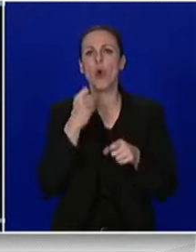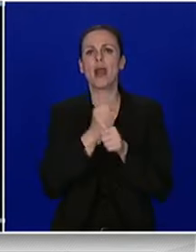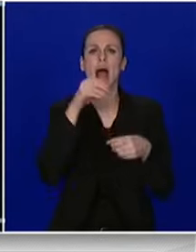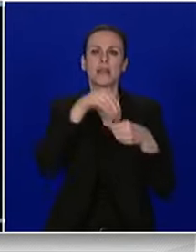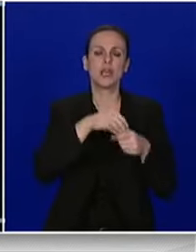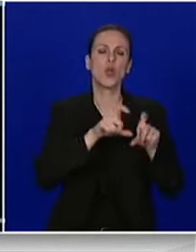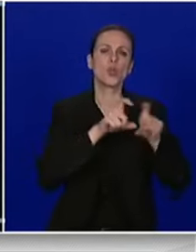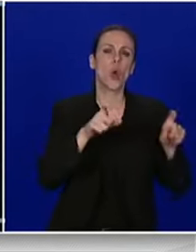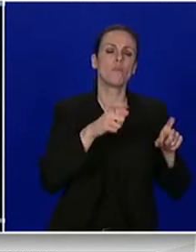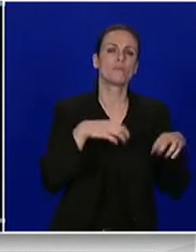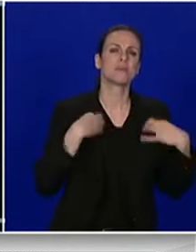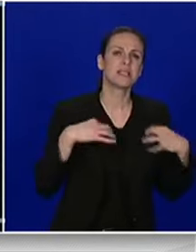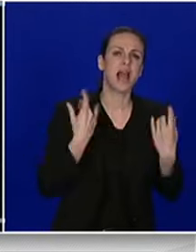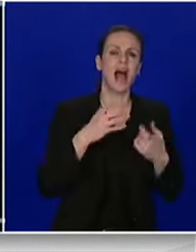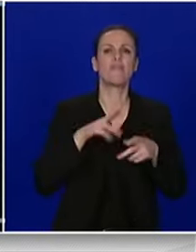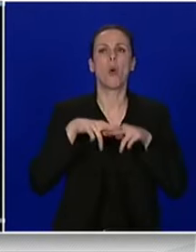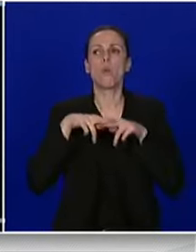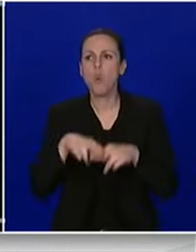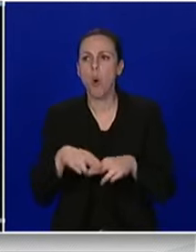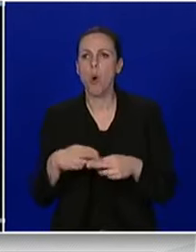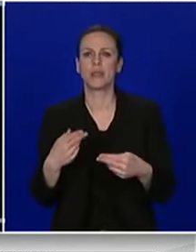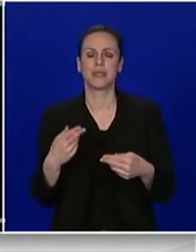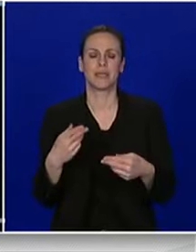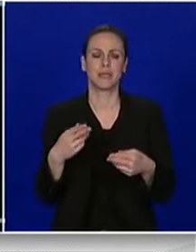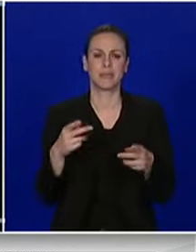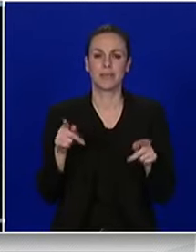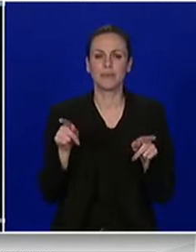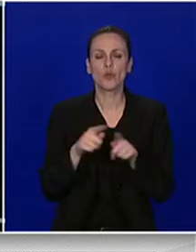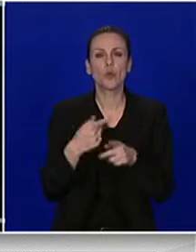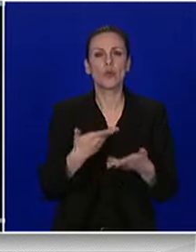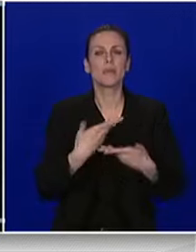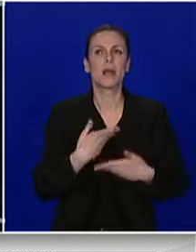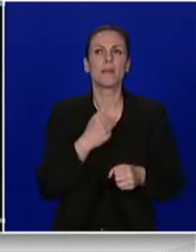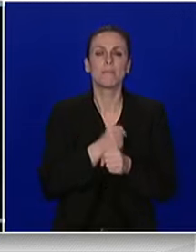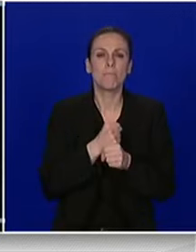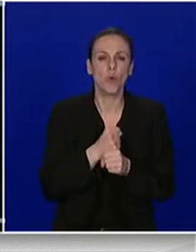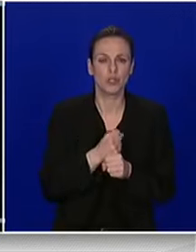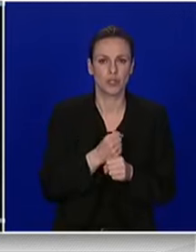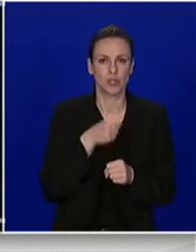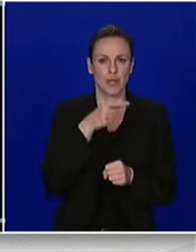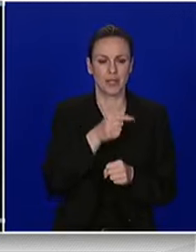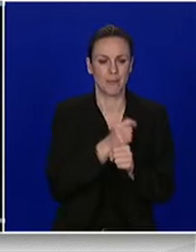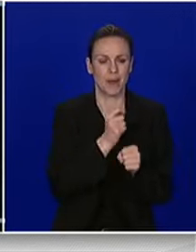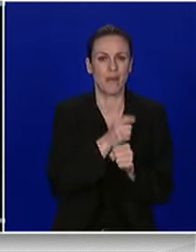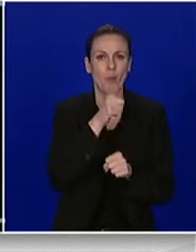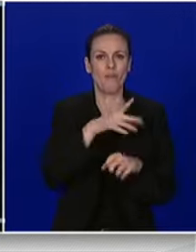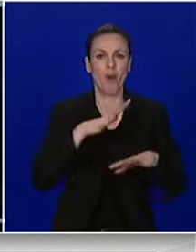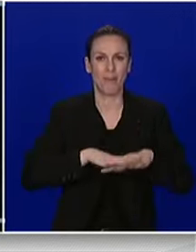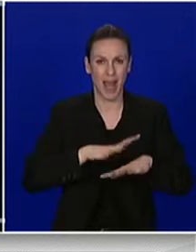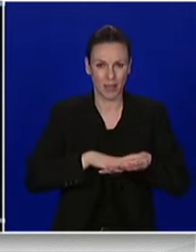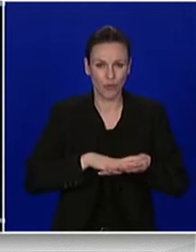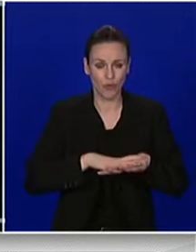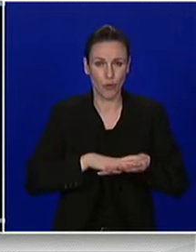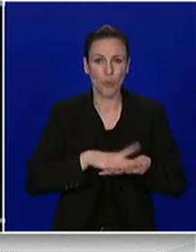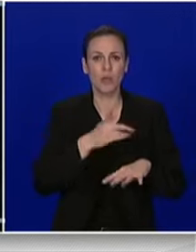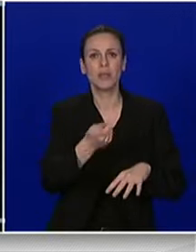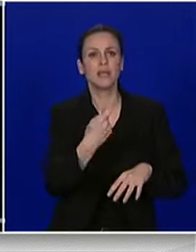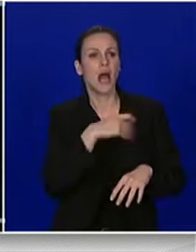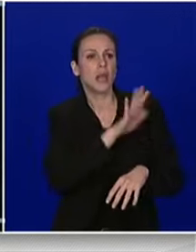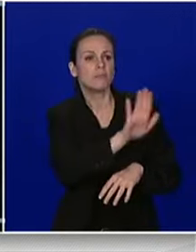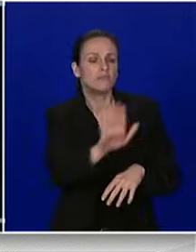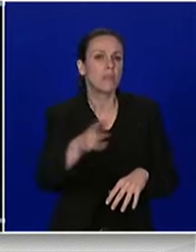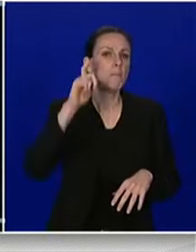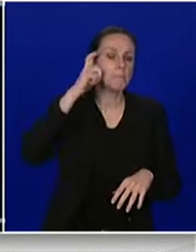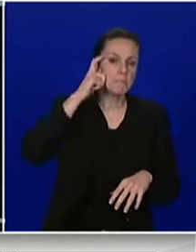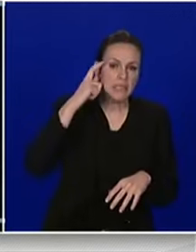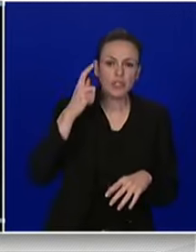i bolnica koji su nas poduprli u izradi ove nacionalne središnje platforme, kao dali svoje mišljenje, a koji